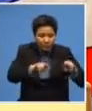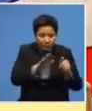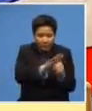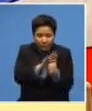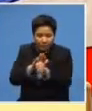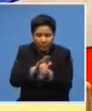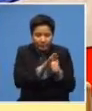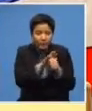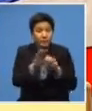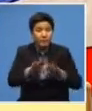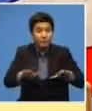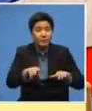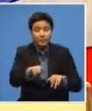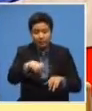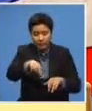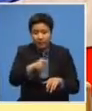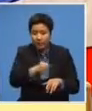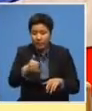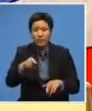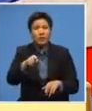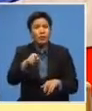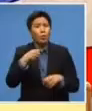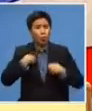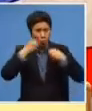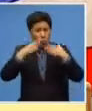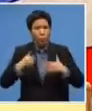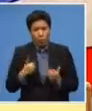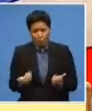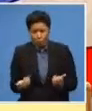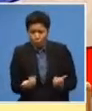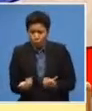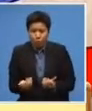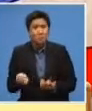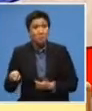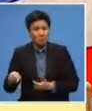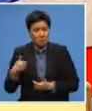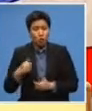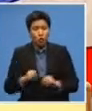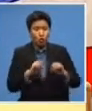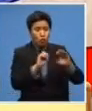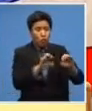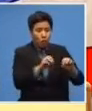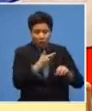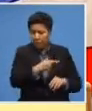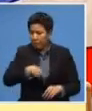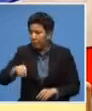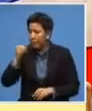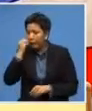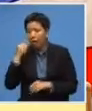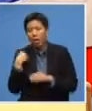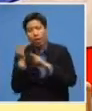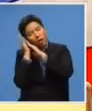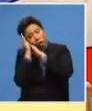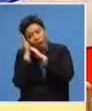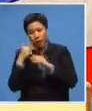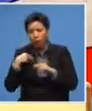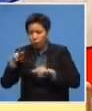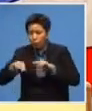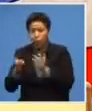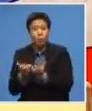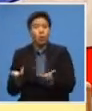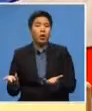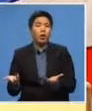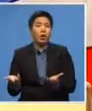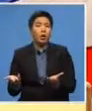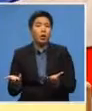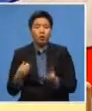นะมีเวลาไปทำอะไรบ้างเพราะท่านก็มีลูกเหมือนกันนี่นะไม่ใช่ท่านสอนเด็กอย่างเดียวถึงบ้านท่านก็ไม่ไหวแล้วเหนื่อยหงุดหงิด